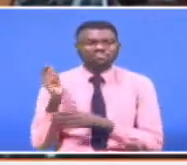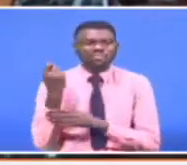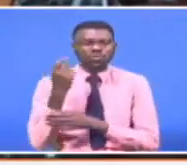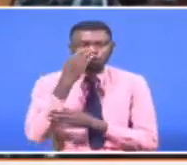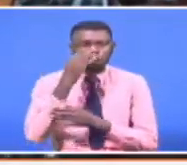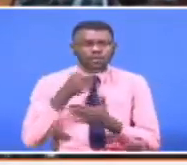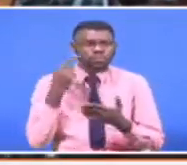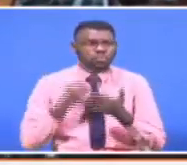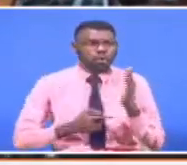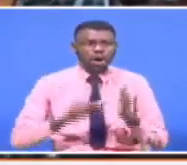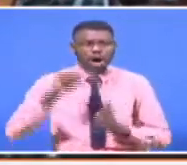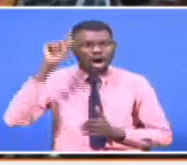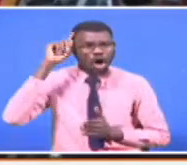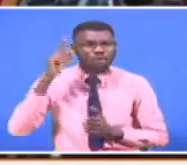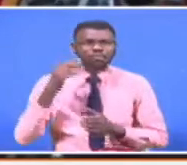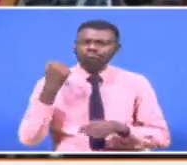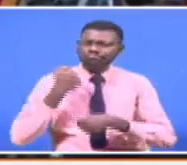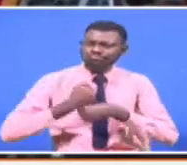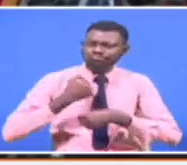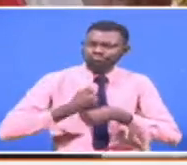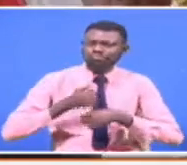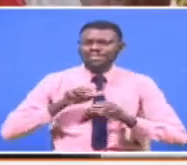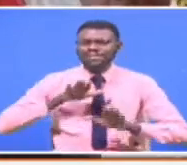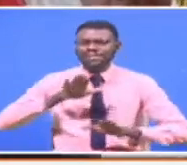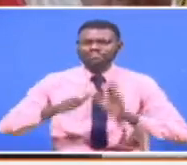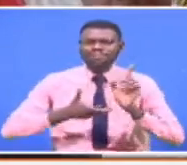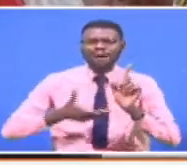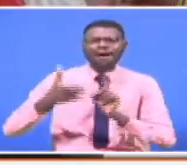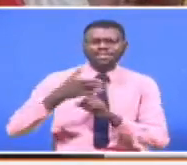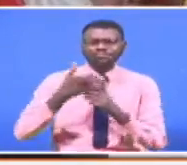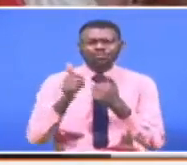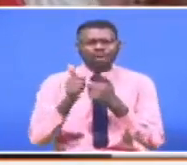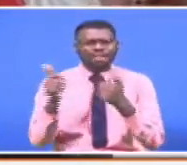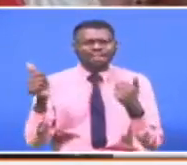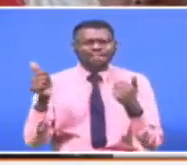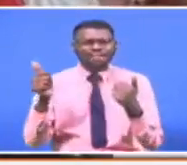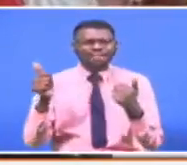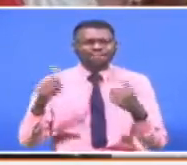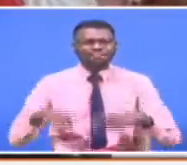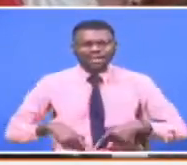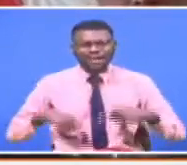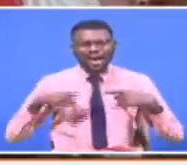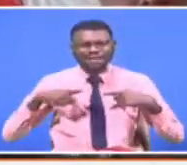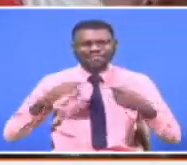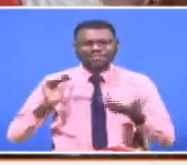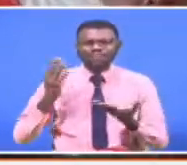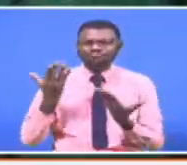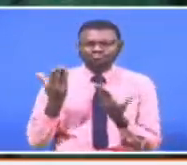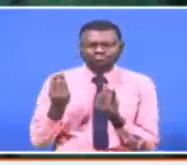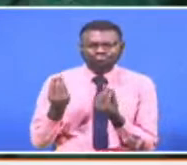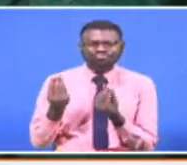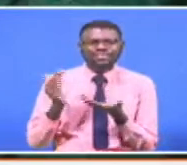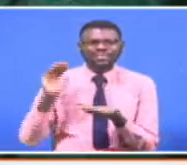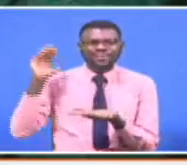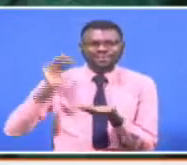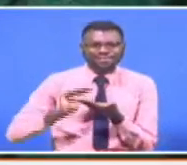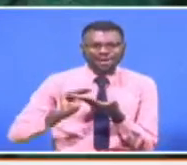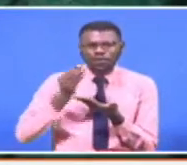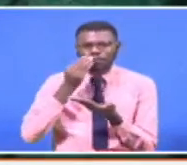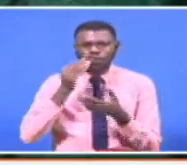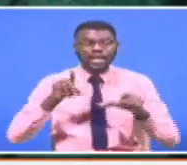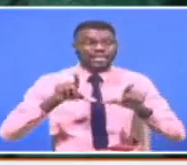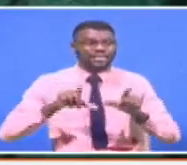Ruto, serikali inapiga hatua kwenye harakati za kupunguza gharama ya maisha kupitia uzalishaji wa vyakula. Dawa